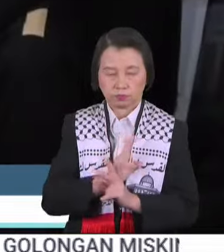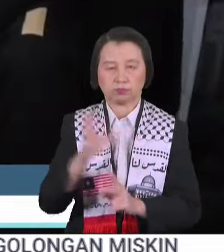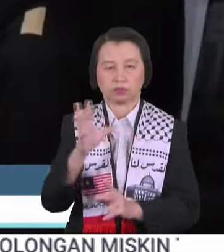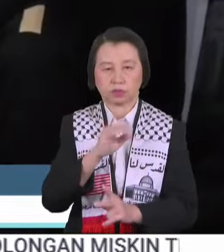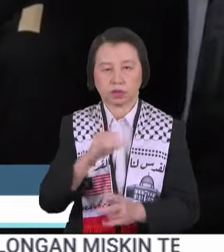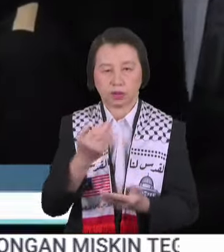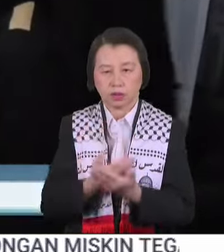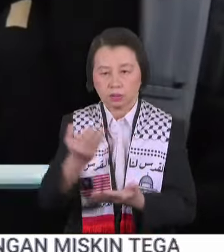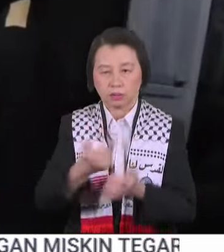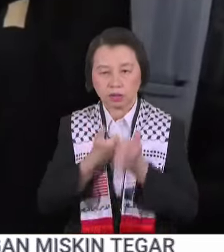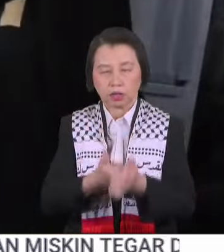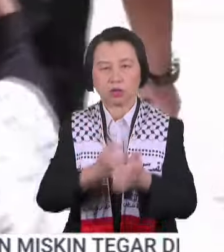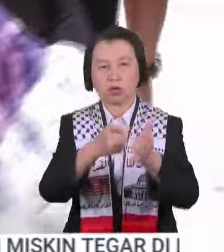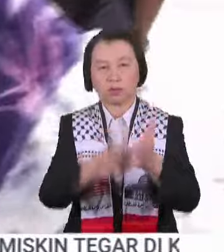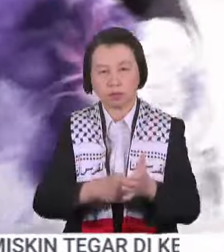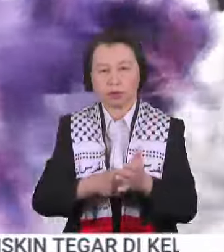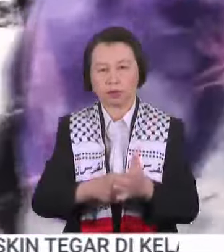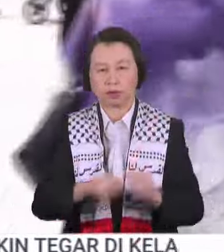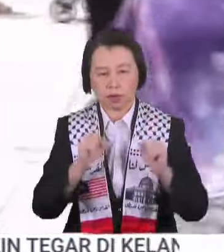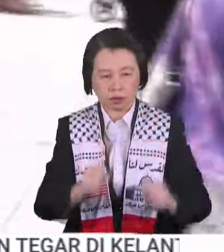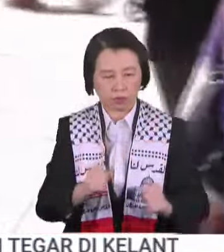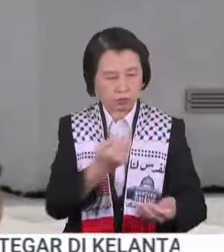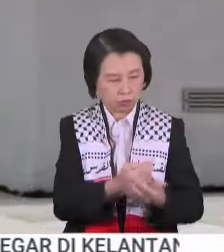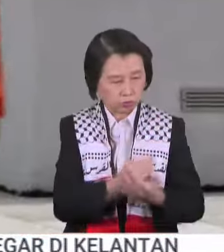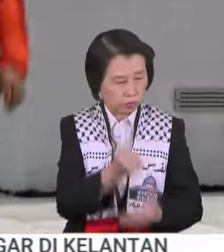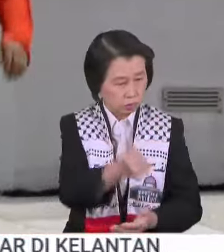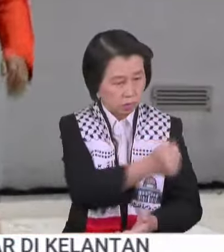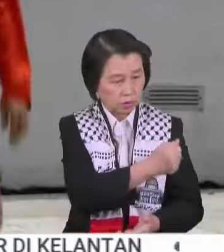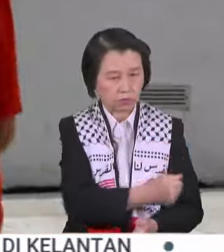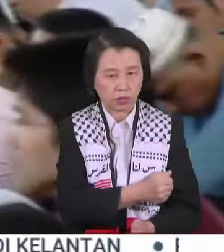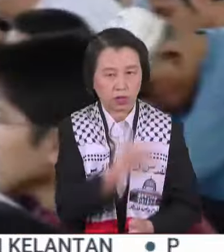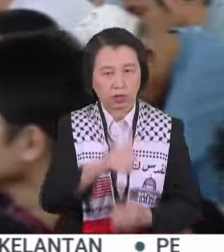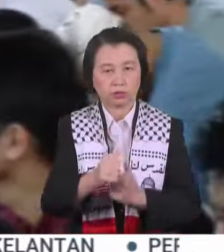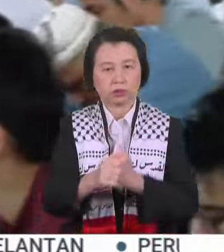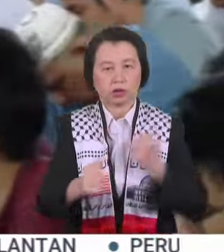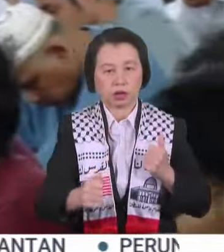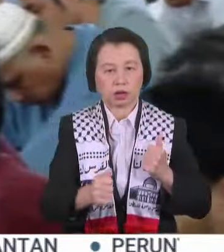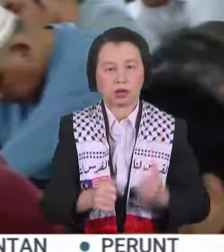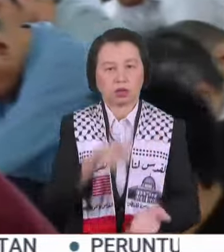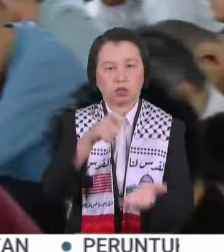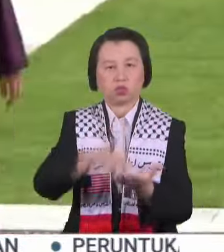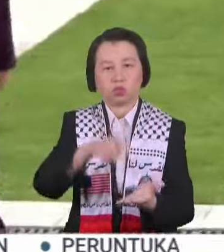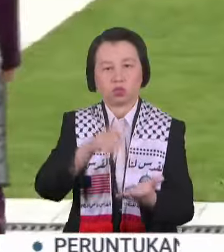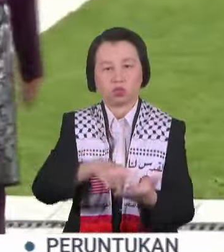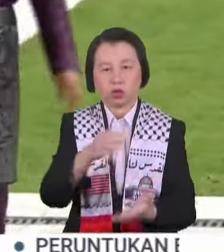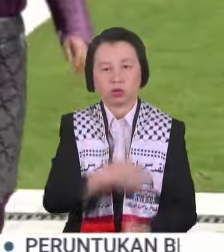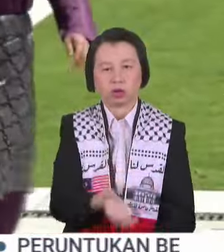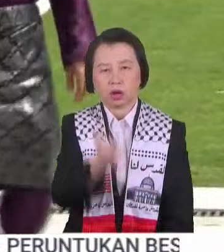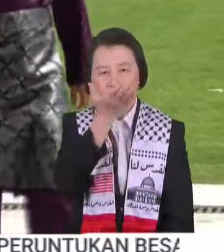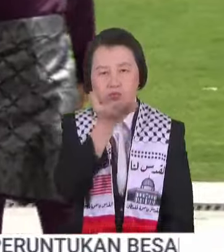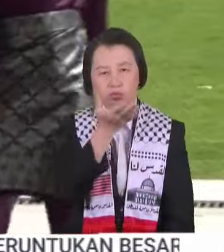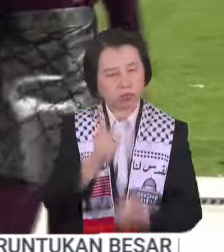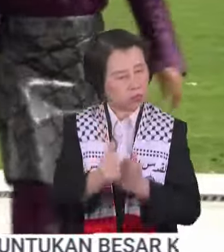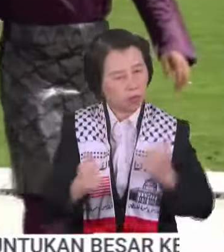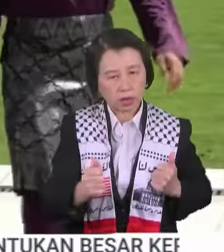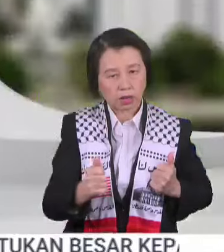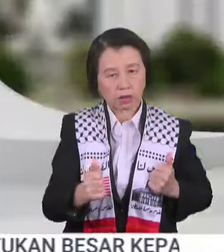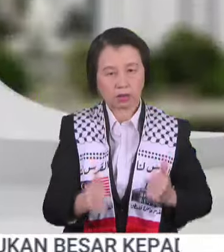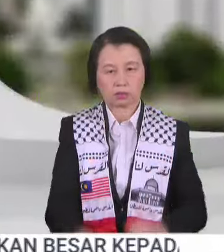serta membeli mengikut keperluan dan kemampuan masing-masing bagi mengelakkan berlakunya hutang dan pembaziran.